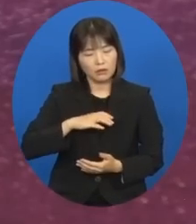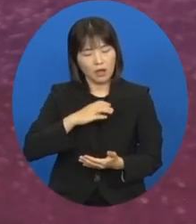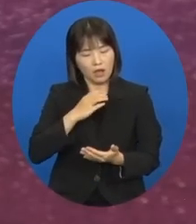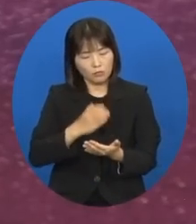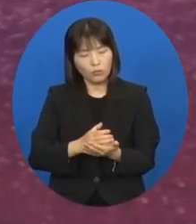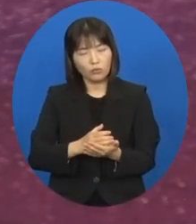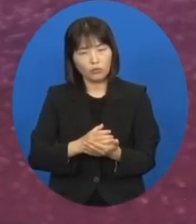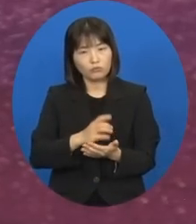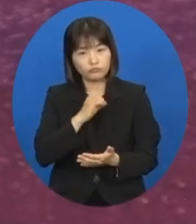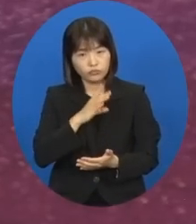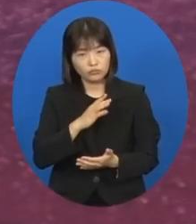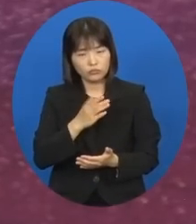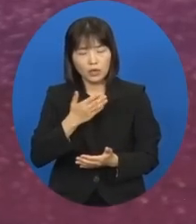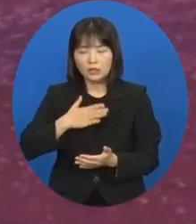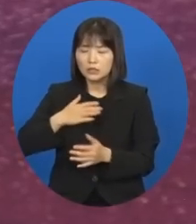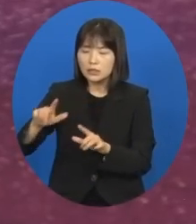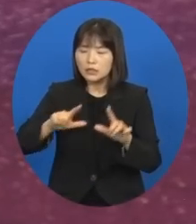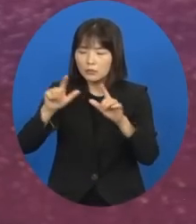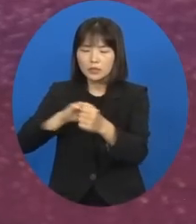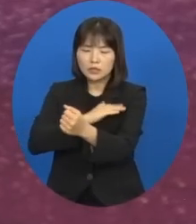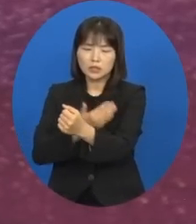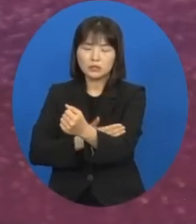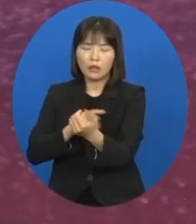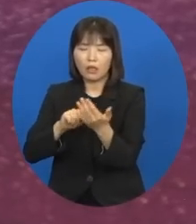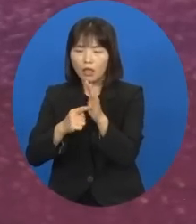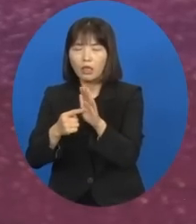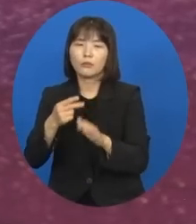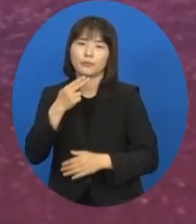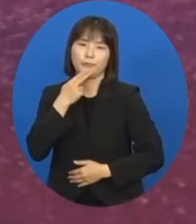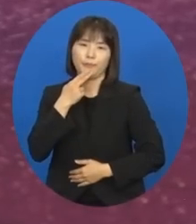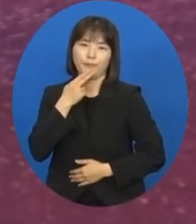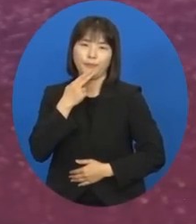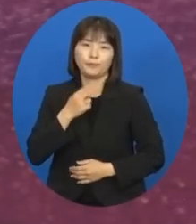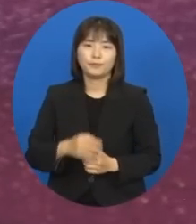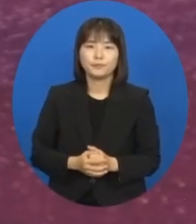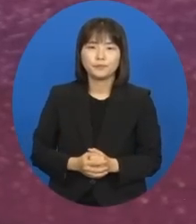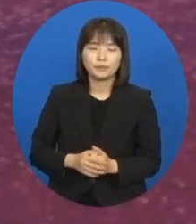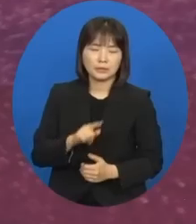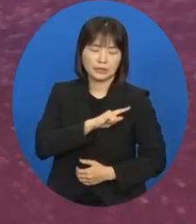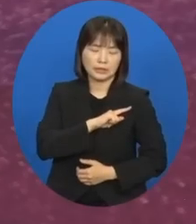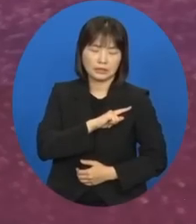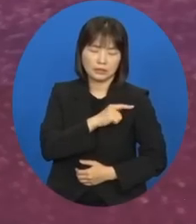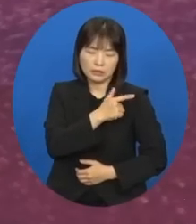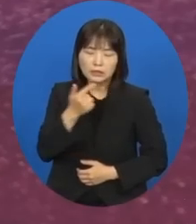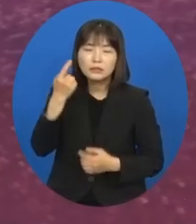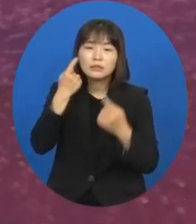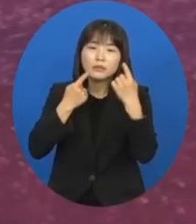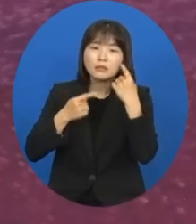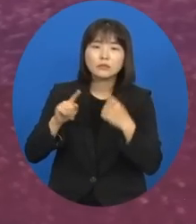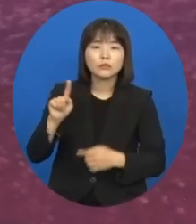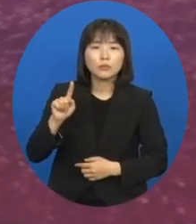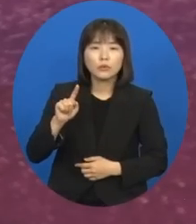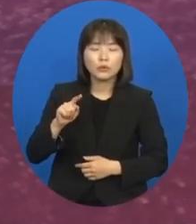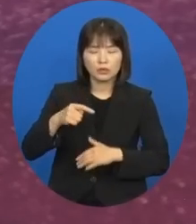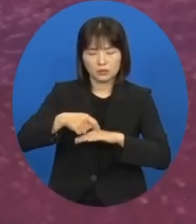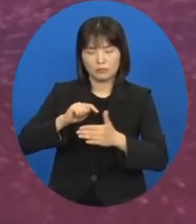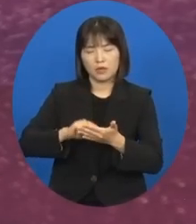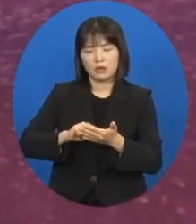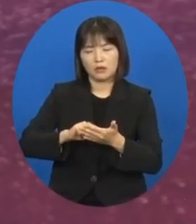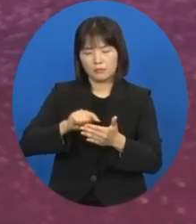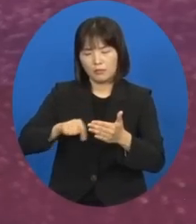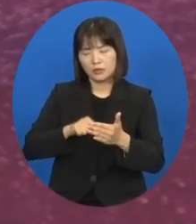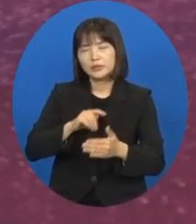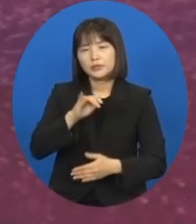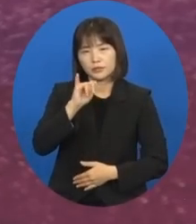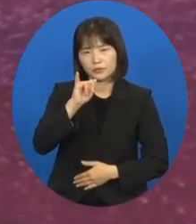그러나 제 삶에는 능력이 되지 못했기 때문입니다 가장 큰 상처가 여전히 제 마음에 있었기